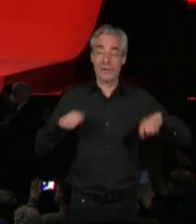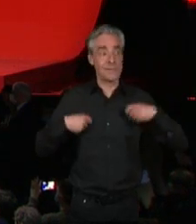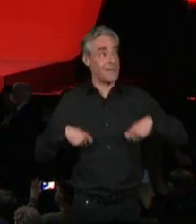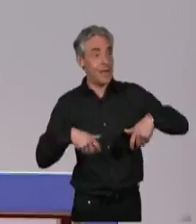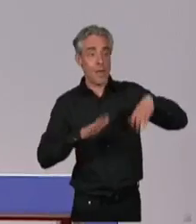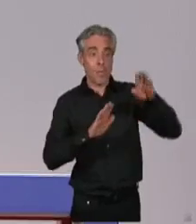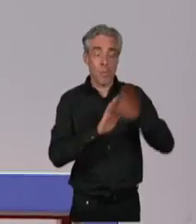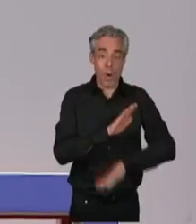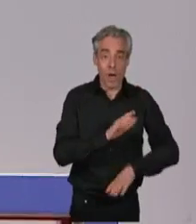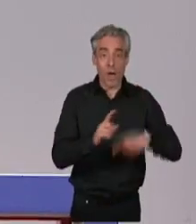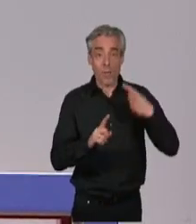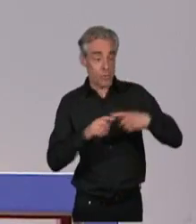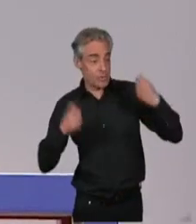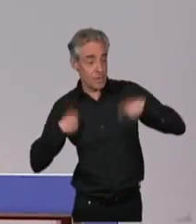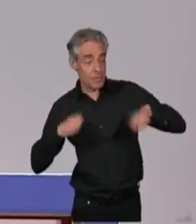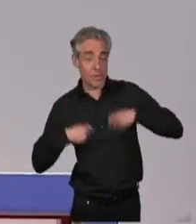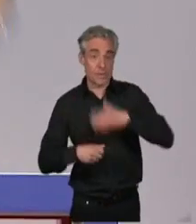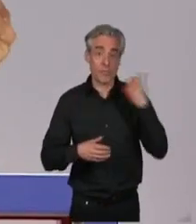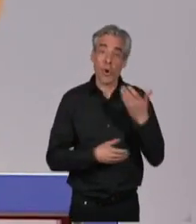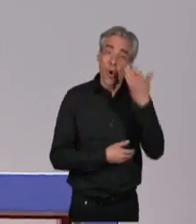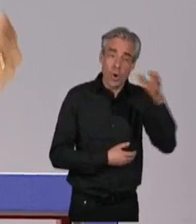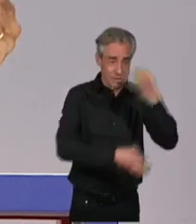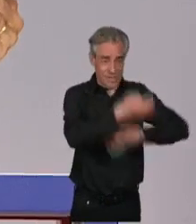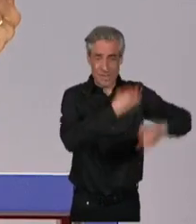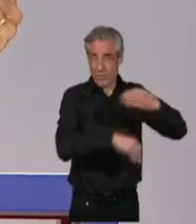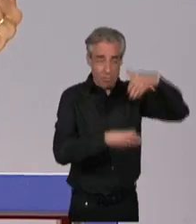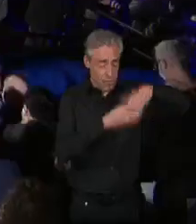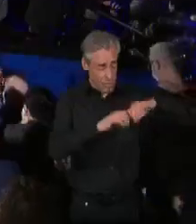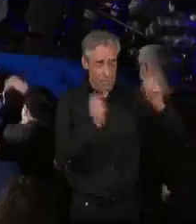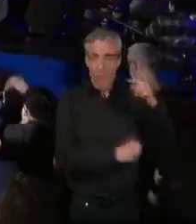et mieux. Tout autre discours est mensonger.